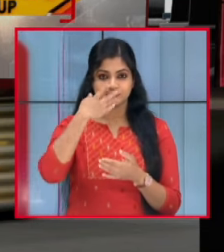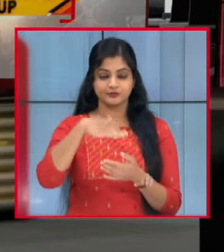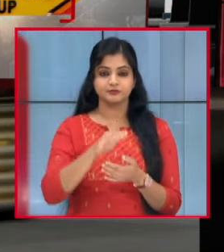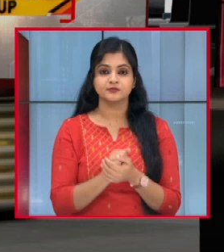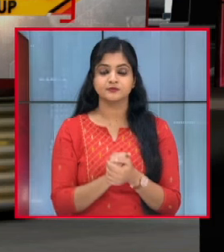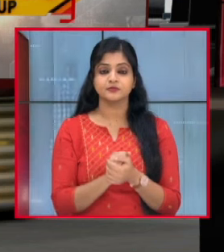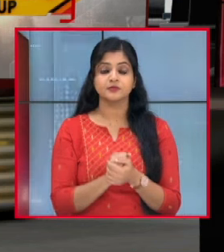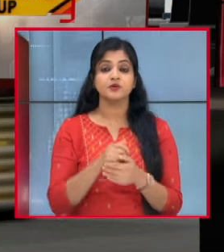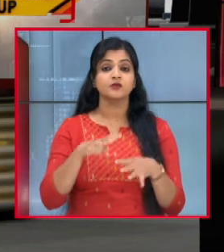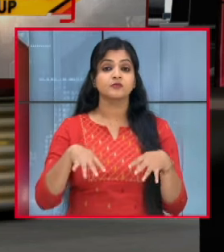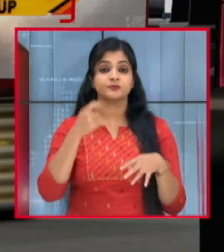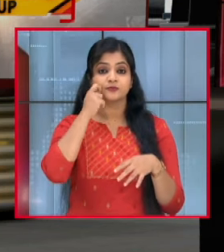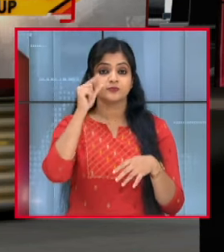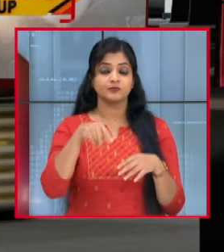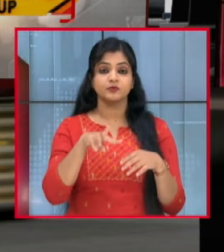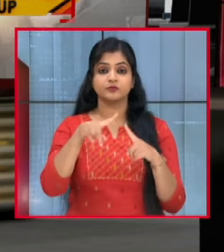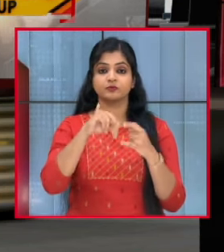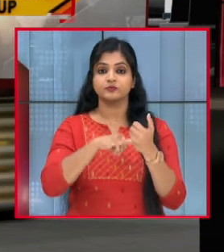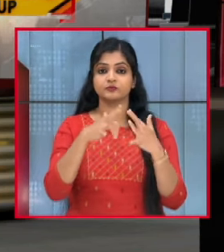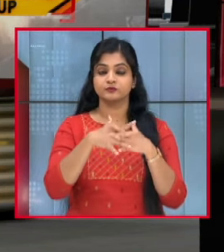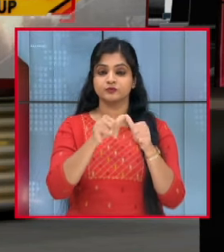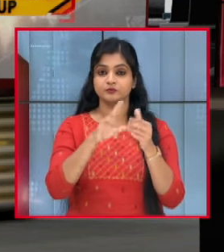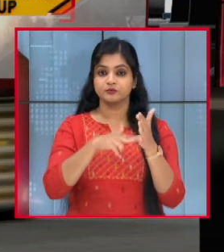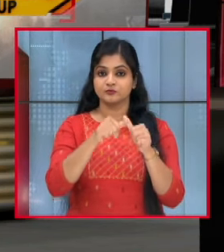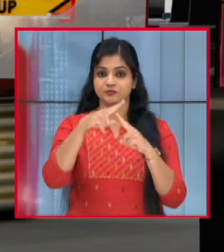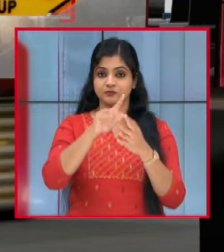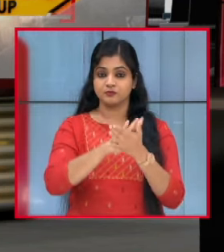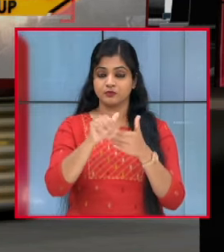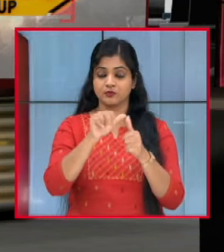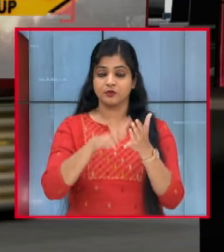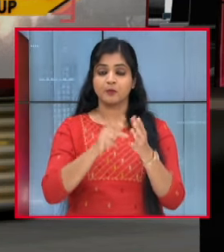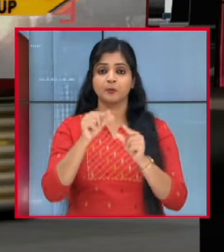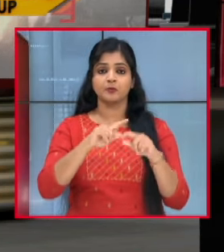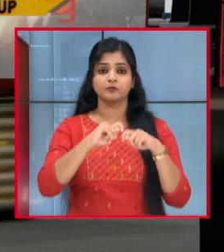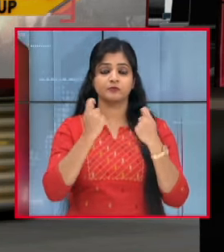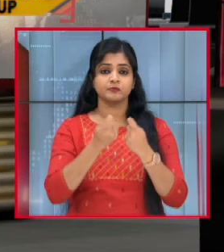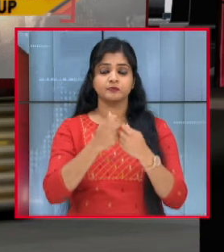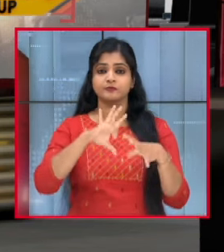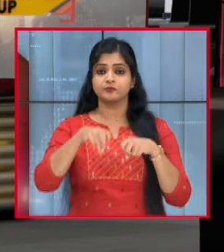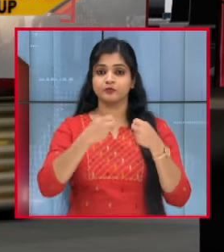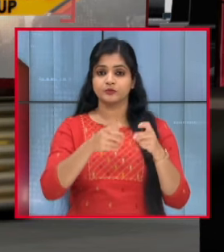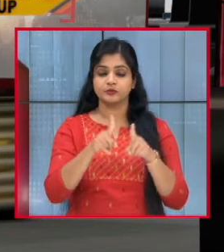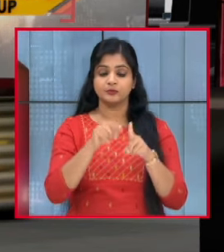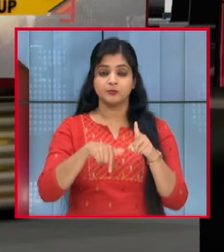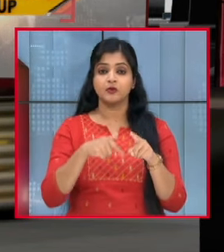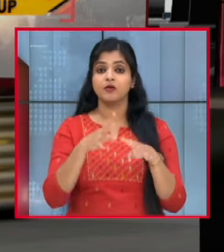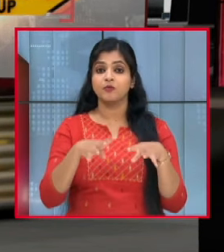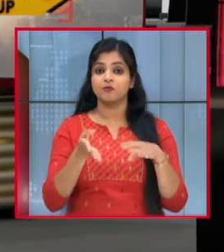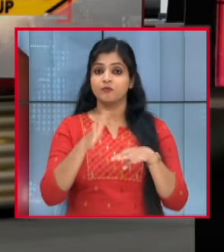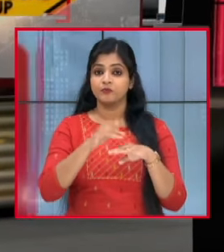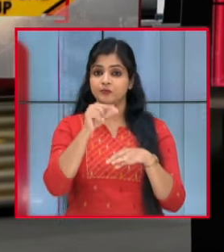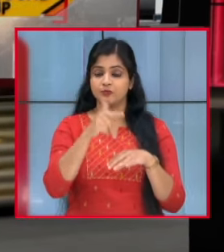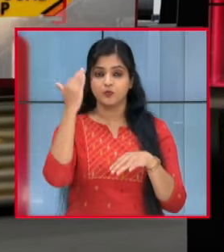റിപ്പോർട്ടുകളിലേക്ക്. ആദിവാസി യുവാവ് വിശ്വനാഥനെ ആൾക്കൂട്ട വിചാരണ നടത്തിയെന്ന് സ്ഥിരീകരിച്ച് പോലീസ് റിപ്പോർട്ട്. ആദിവാസിയാണെന്നറിഞ്ഞ് ബോധപൂർവം ചോദ്യം